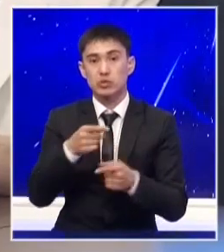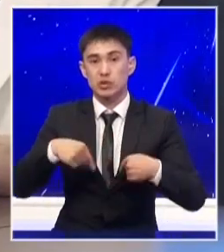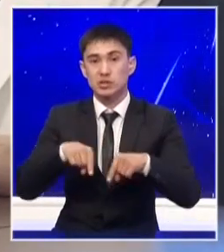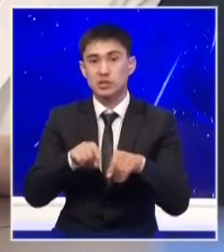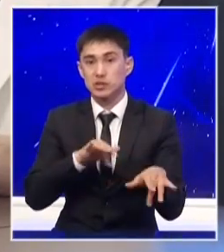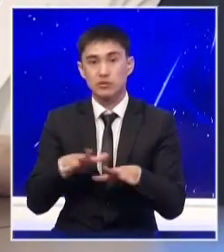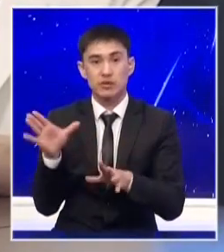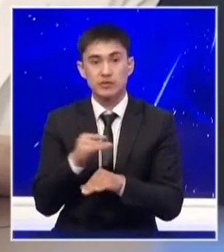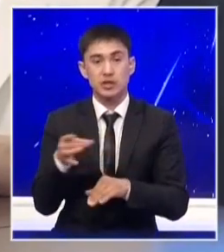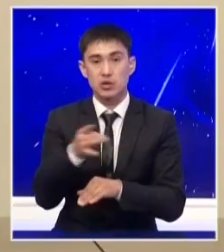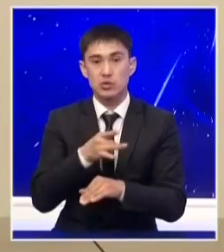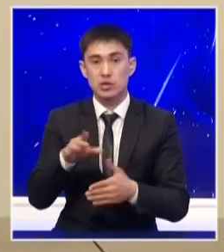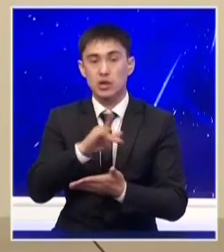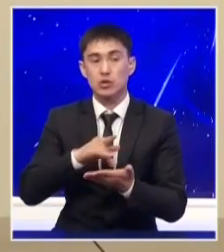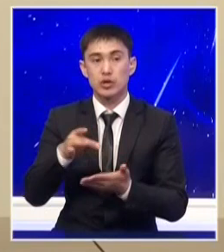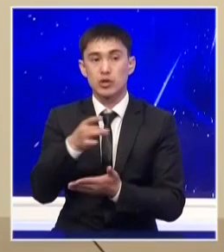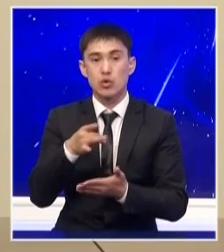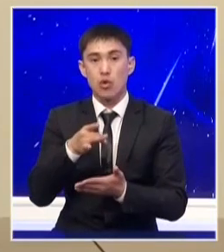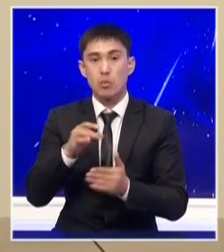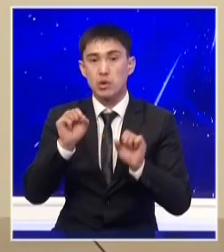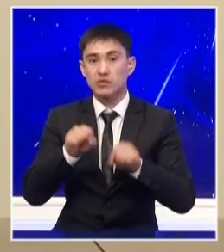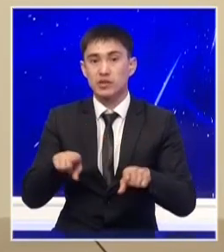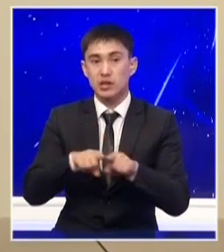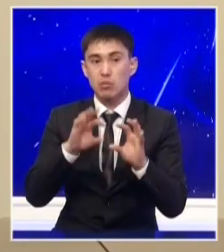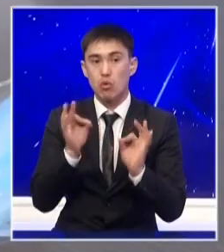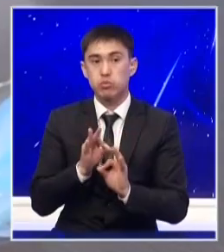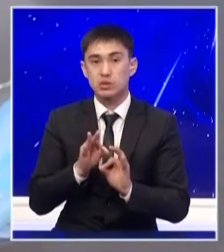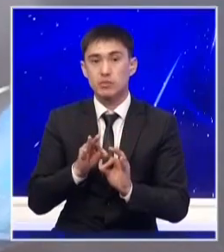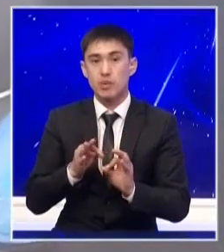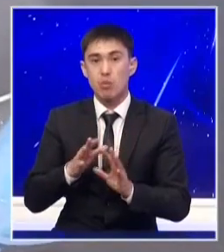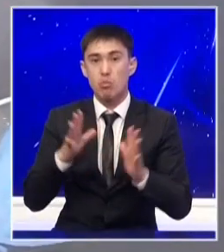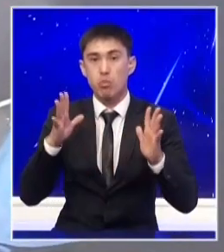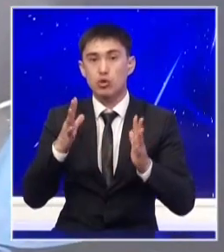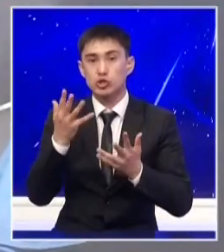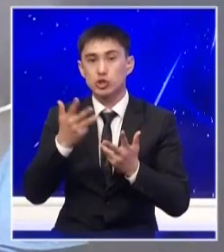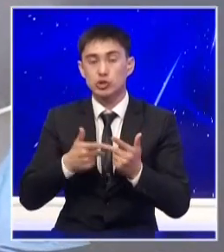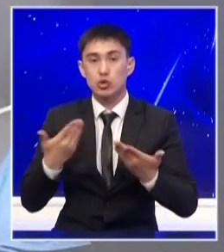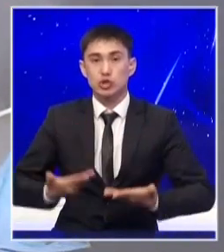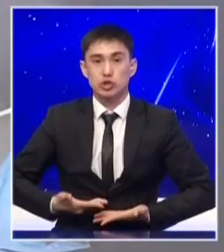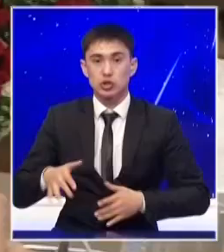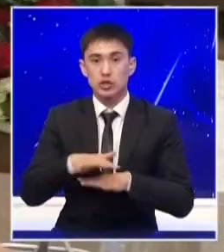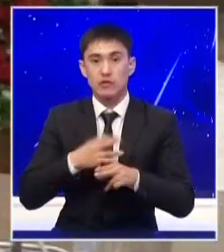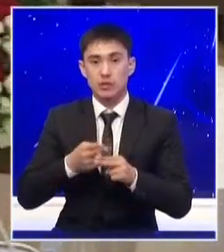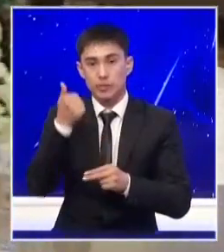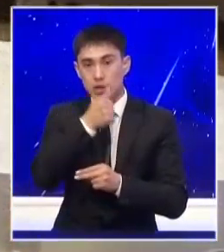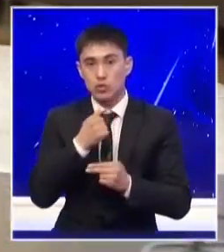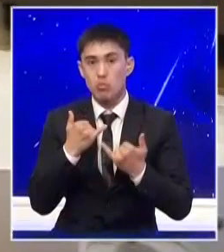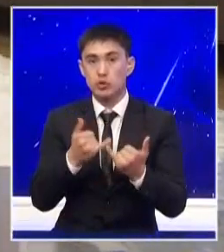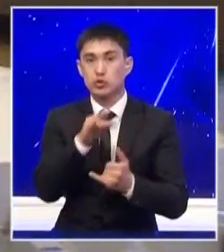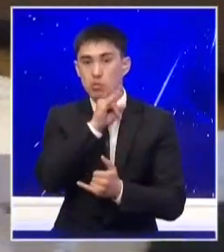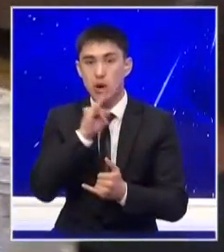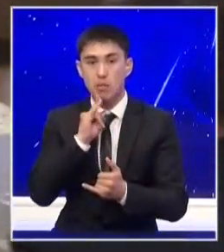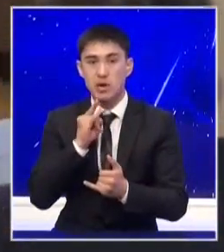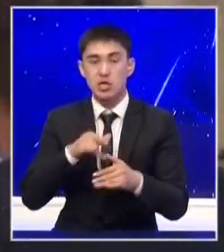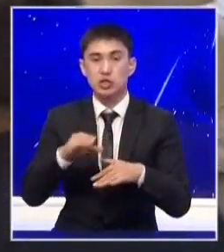организации действуют во всех районах и городах региона, позволяя таким образом охватить как можно большее число жителей. В этом году почетные имамы